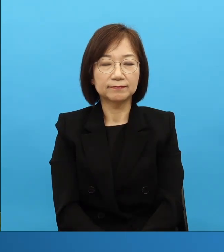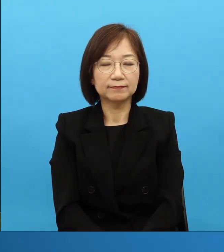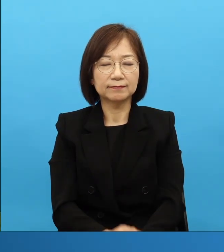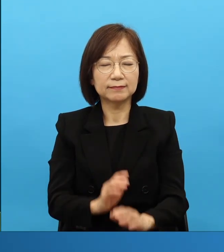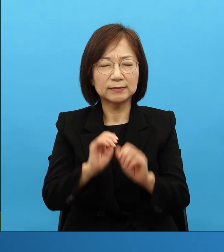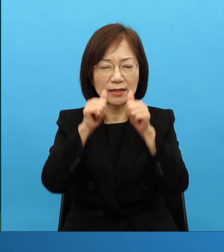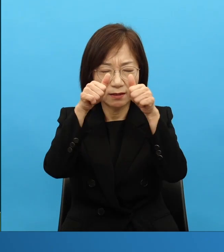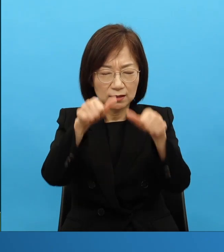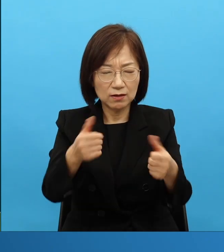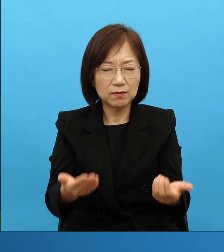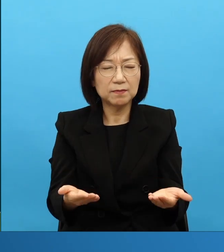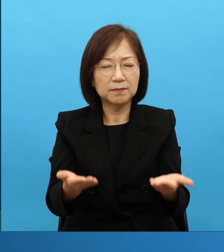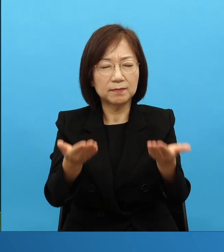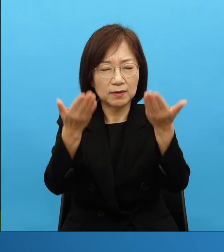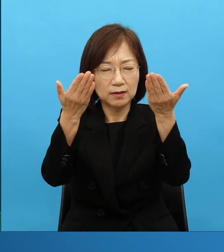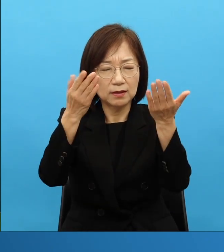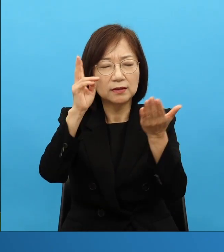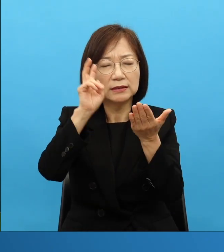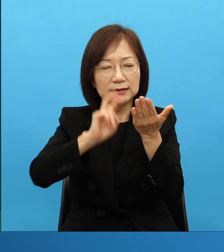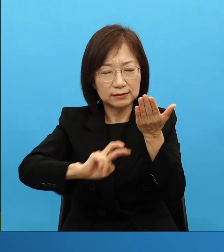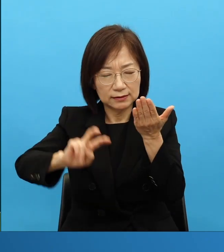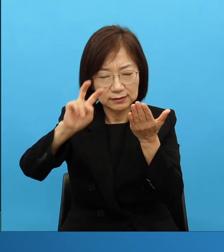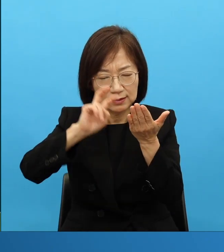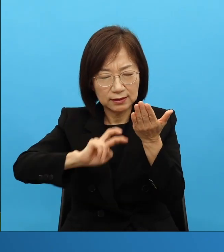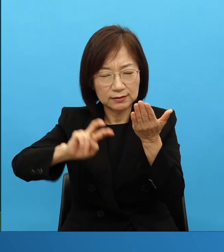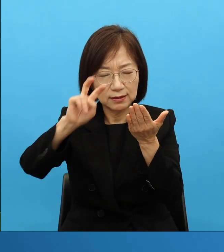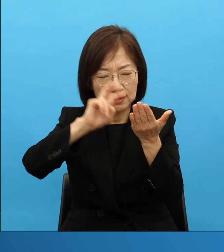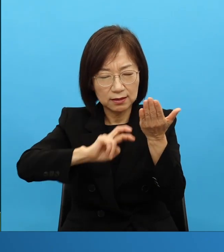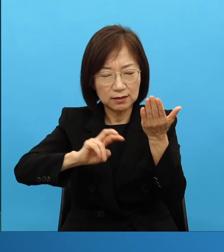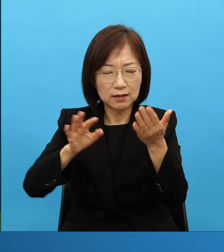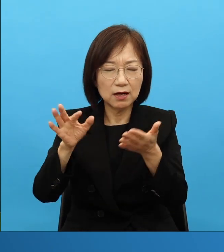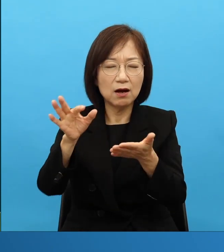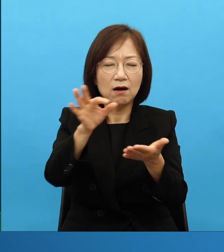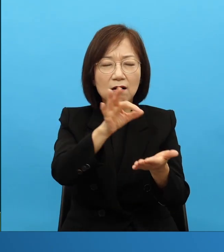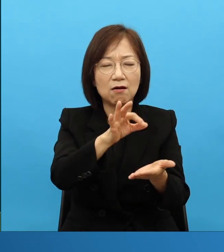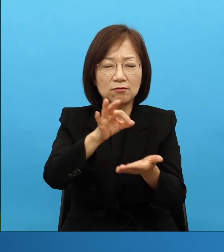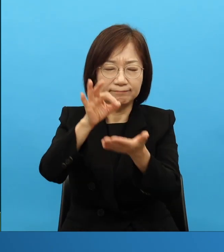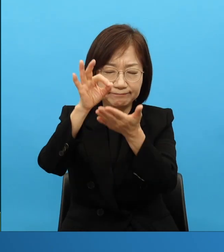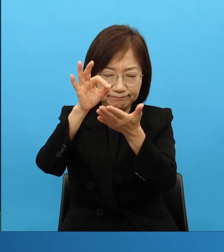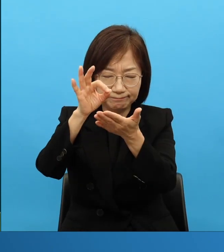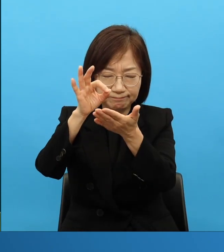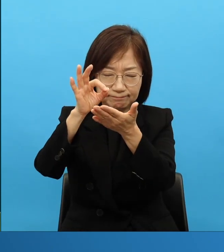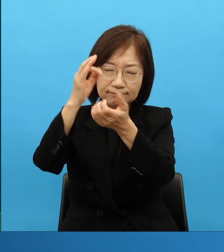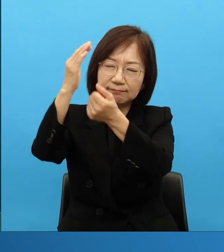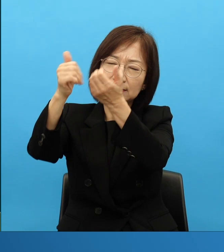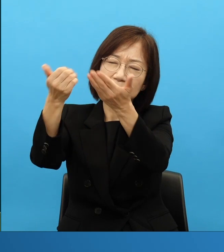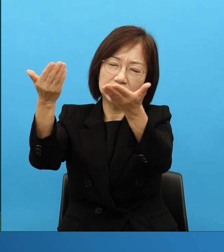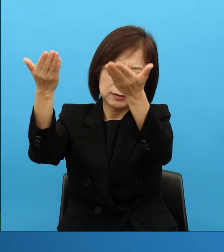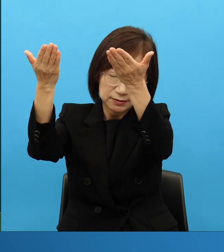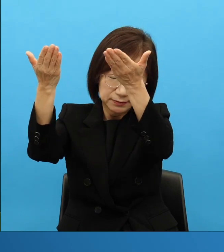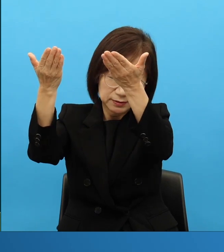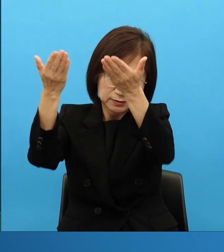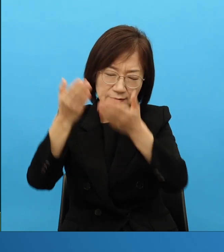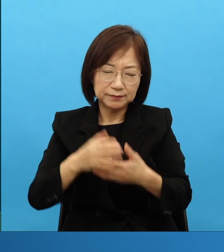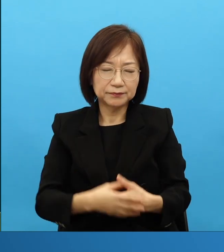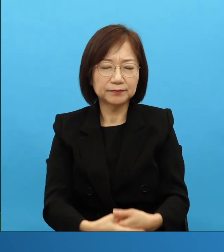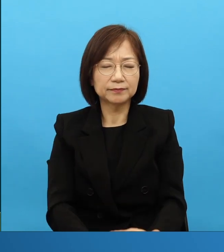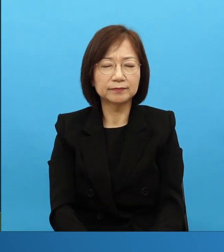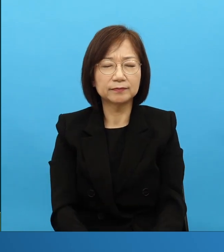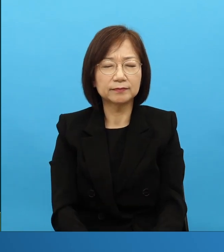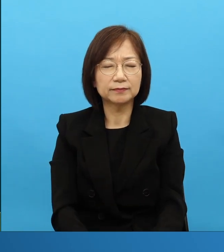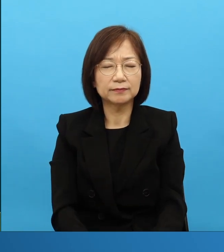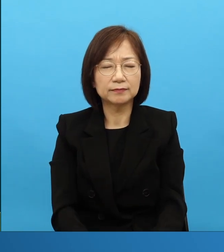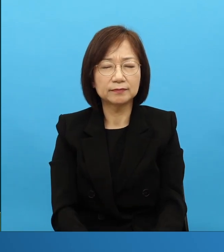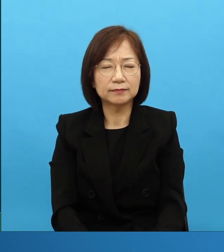경배와 찬양과 예물을 하나님께 드립니다. We give you worship, praise, and offering before you.